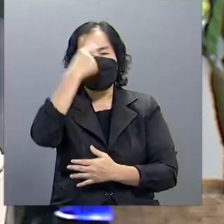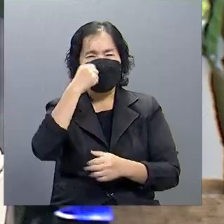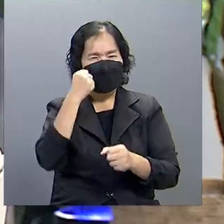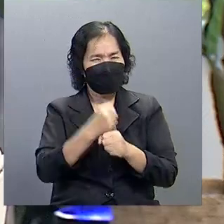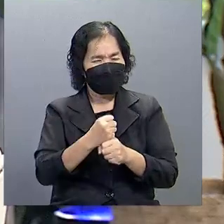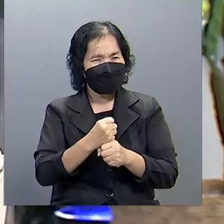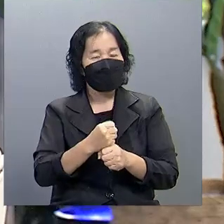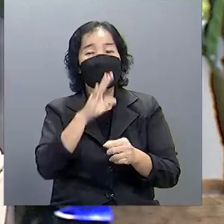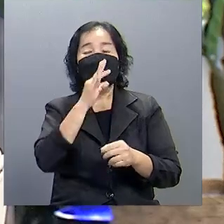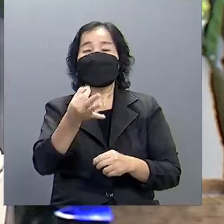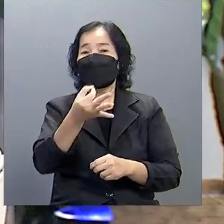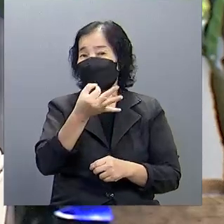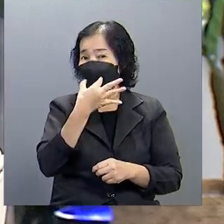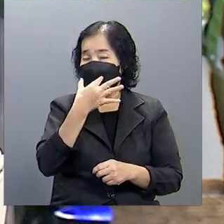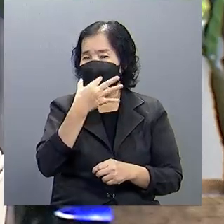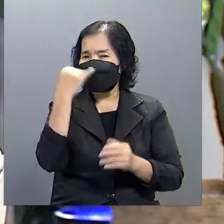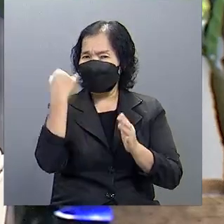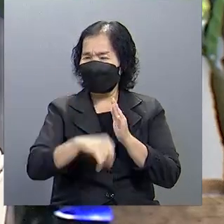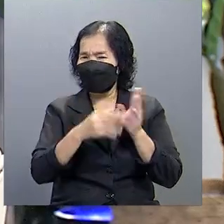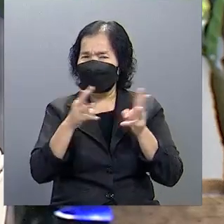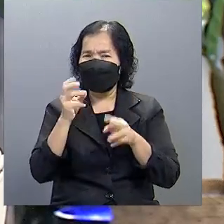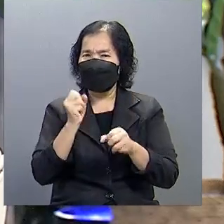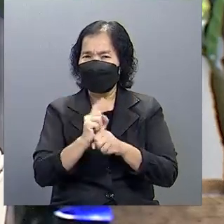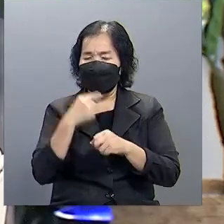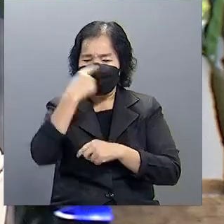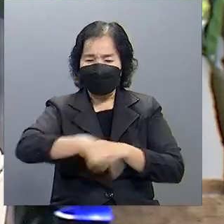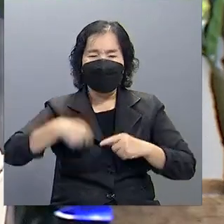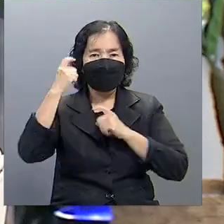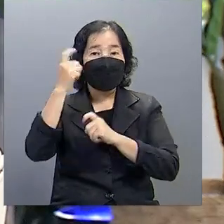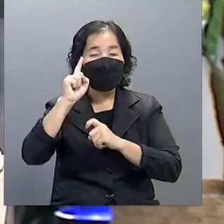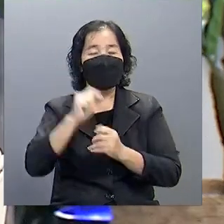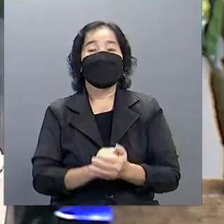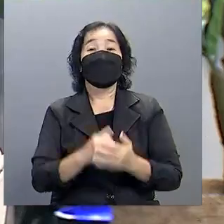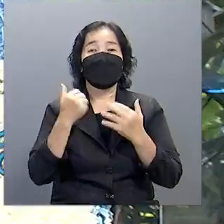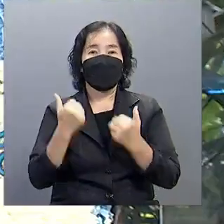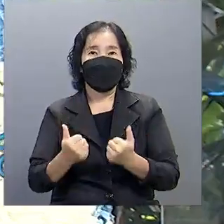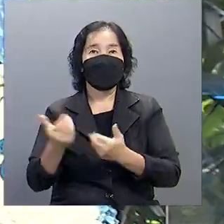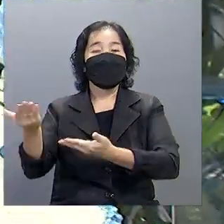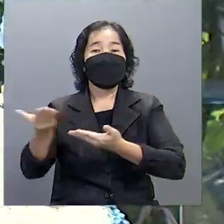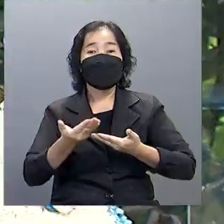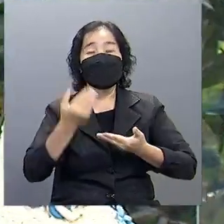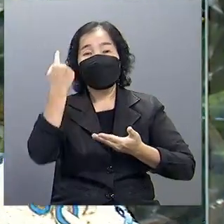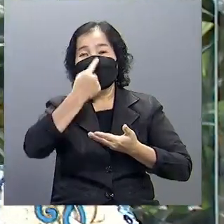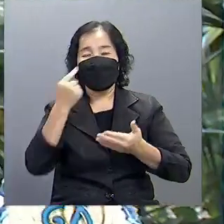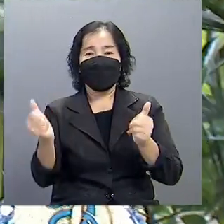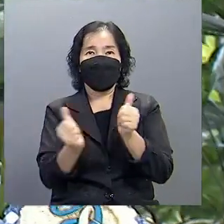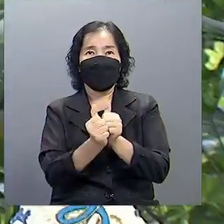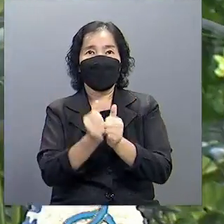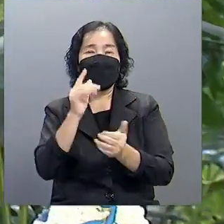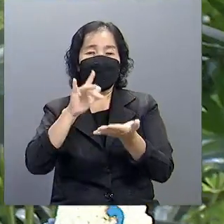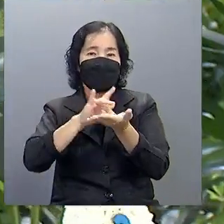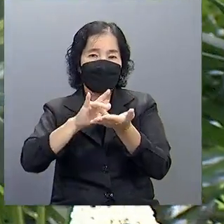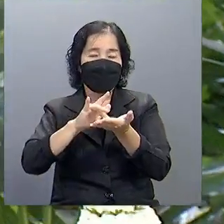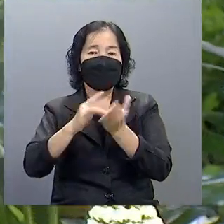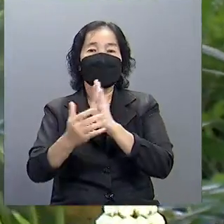เป็นอย่างไรยาลิ้นฟ้าหรือโลหิตนอกทำอะไรได้บ้างรวมพูดคุยกันในวันนี้นะคะกับผู้ช่วยศาสตราจารย์เภสัชกรบดินทร์ติ้วสุวรรณจาก